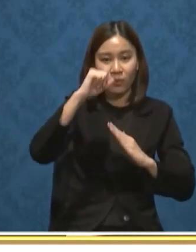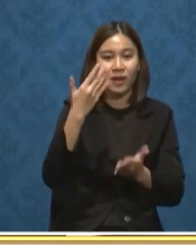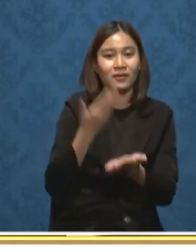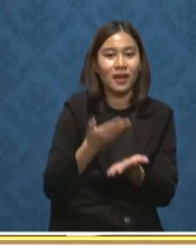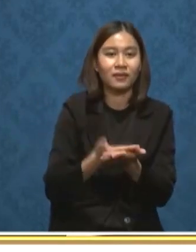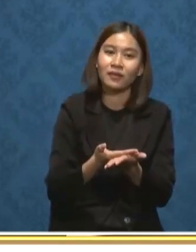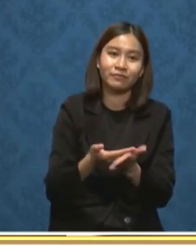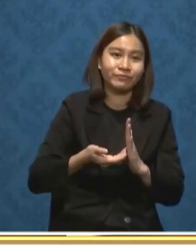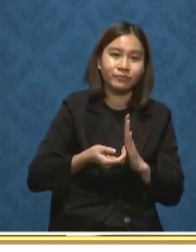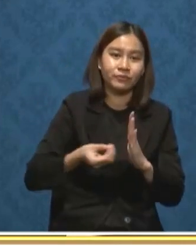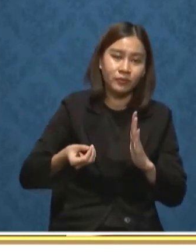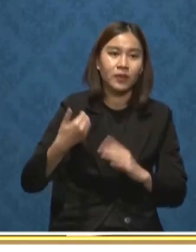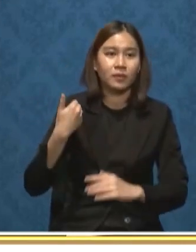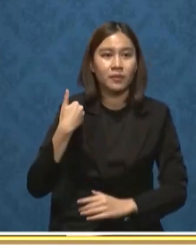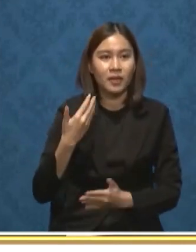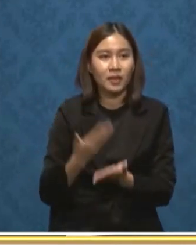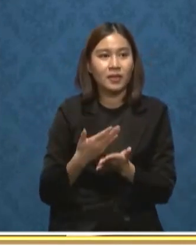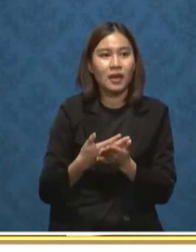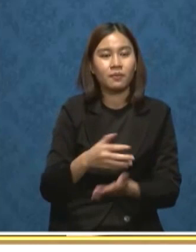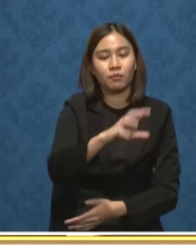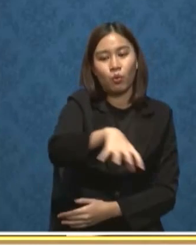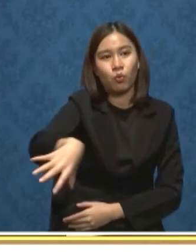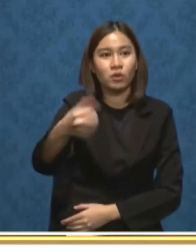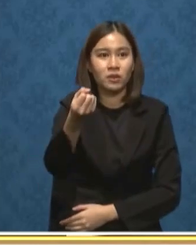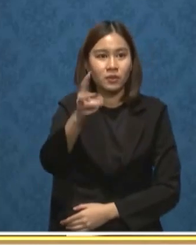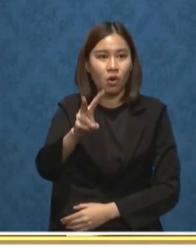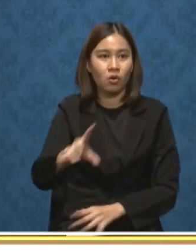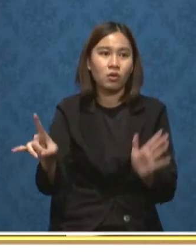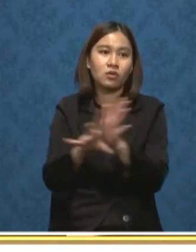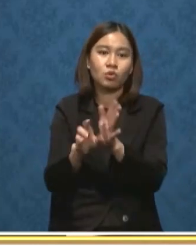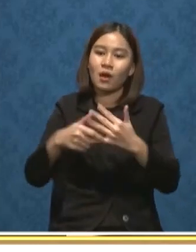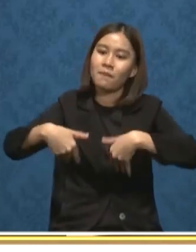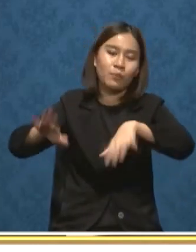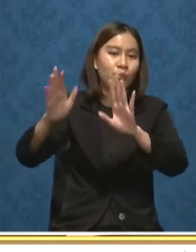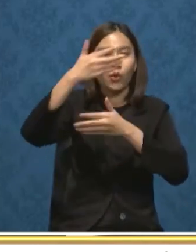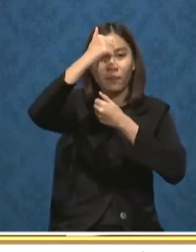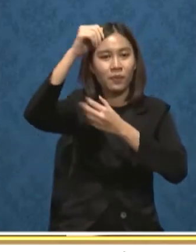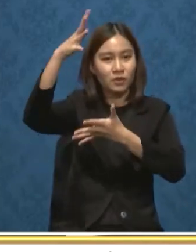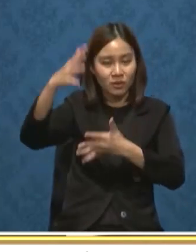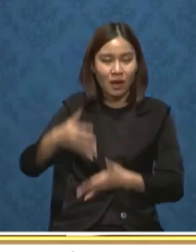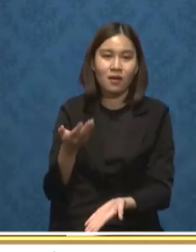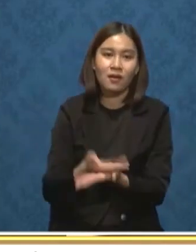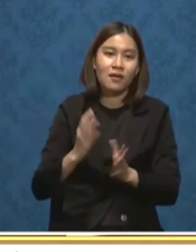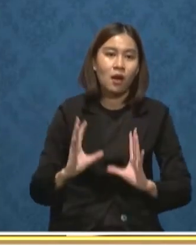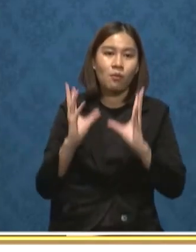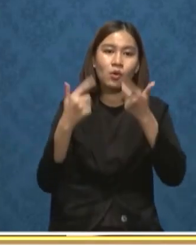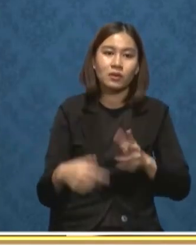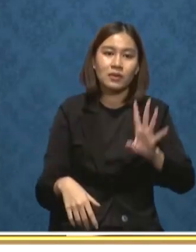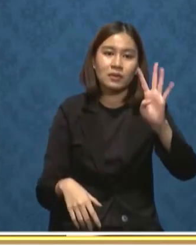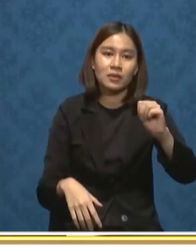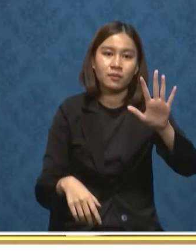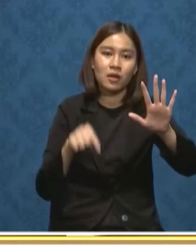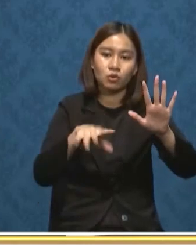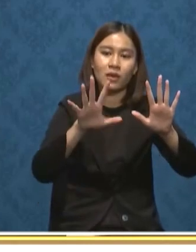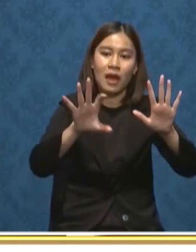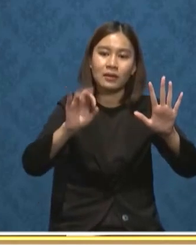เงินทอนมากกว่าสร้างไป 12 แห่ง สุดท้ายถูกต่อยทิ้งล้างพลานงบประมาณ 45.59